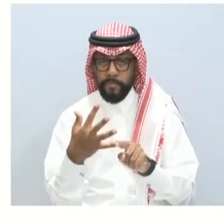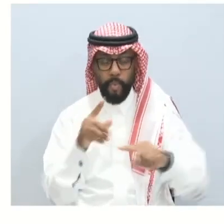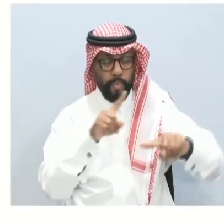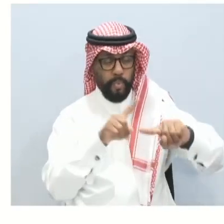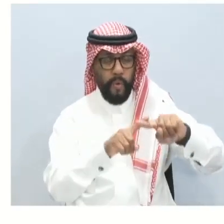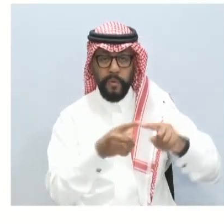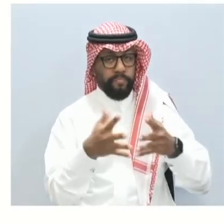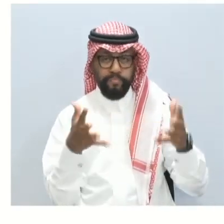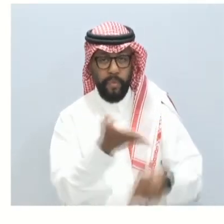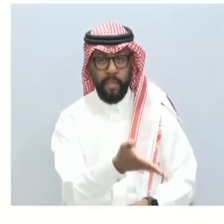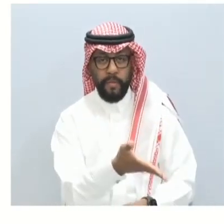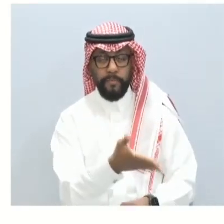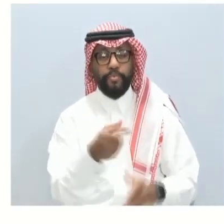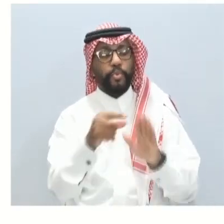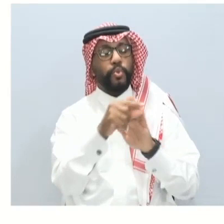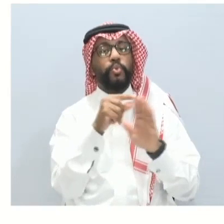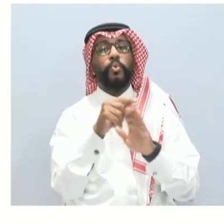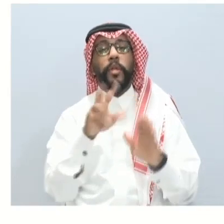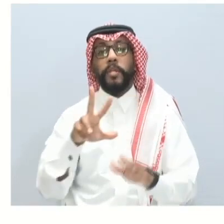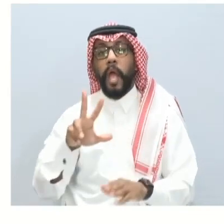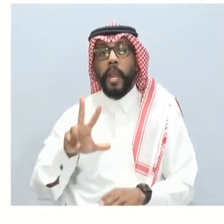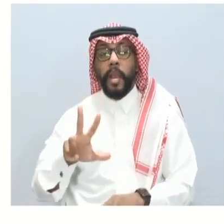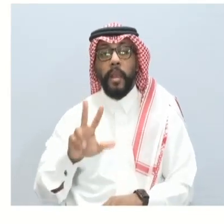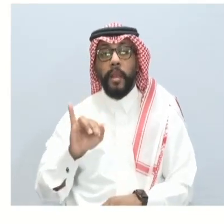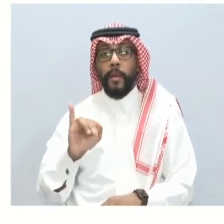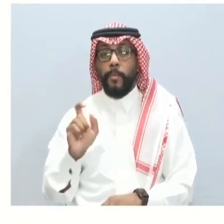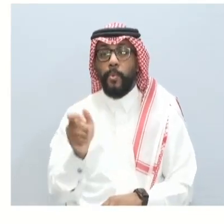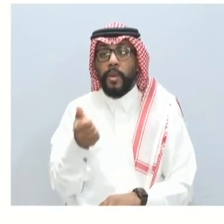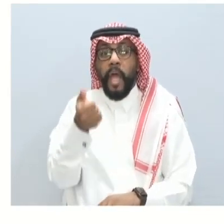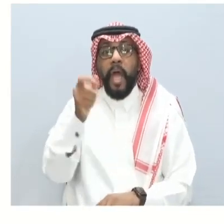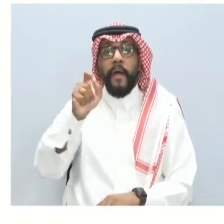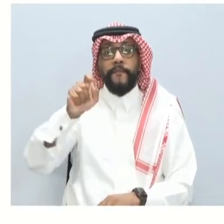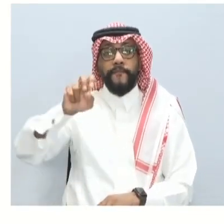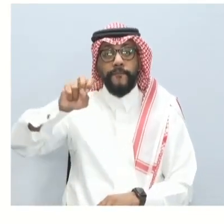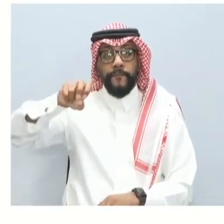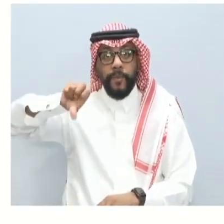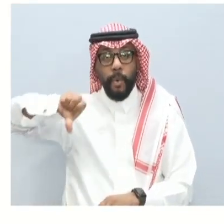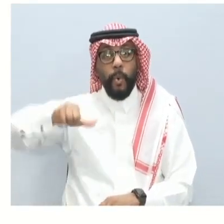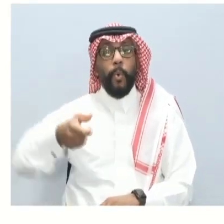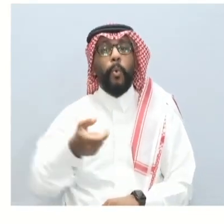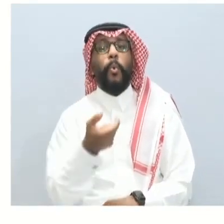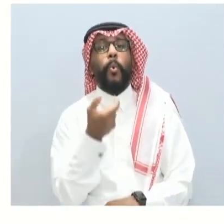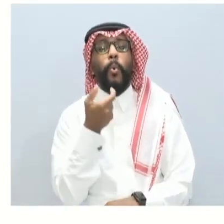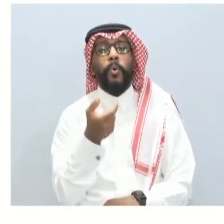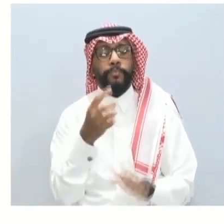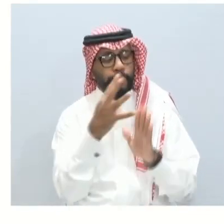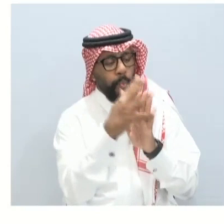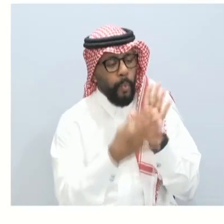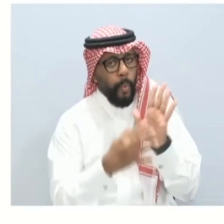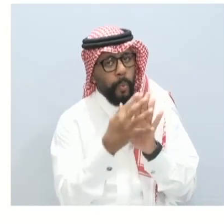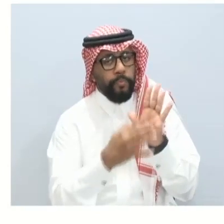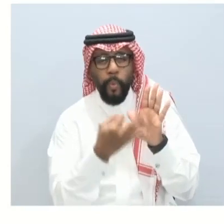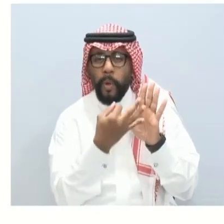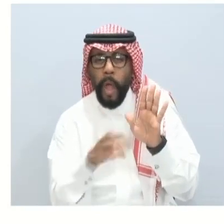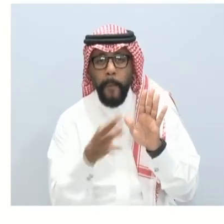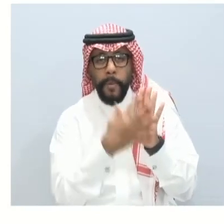وهو ما ورد في سوره المنافقون فسه المنافقون كلها تكلمت عن النفاق فمن ذلك